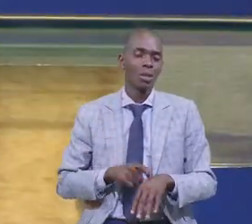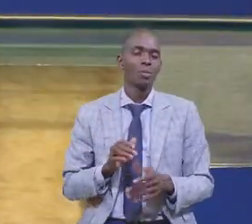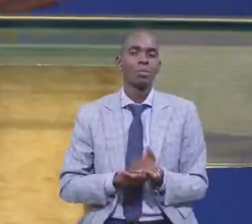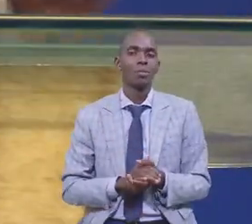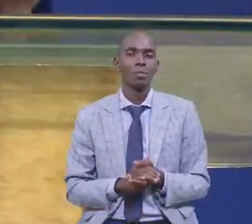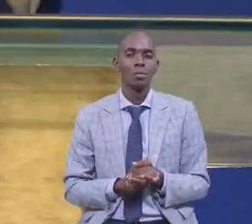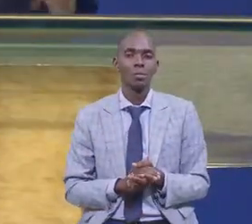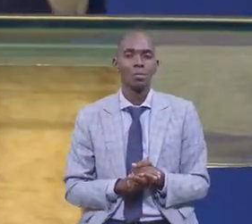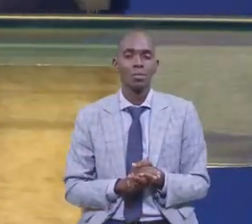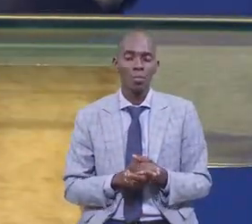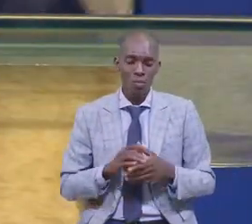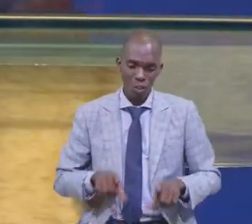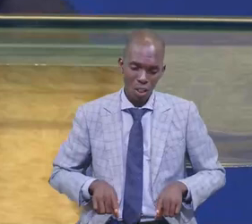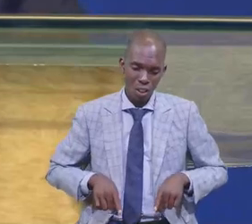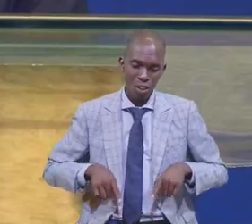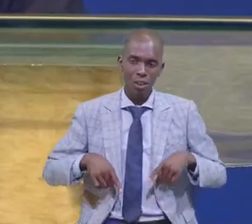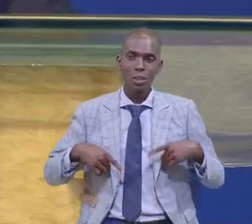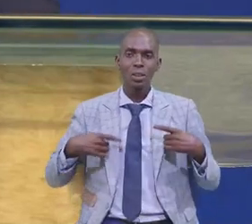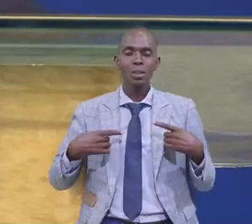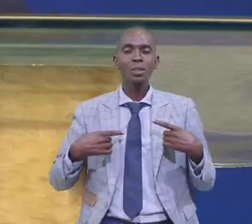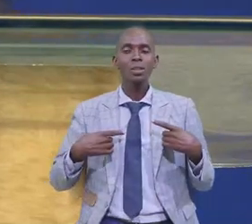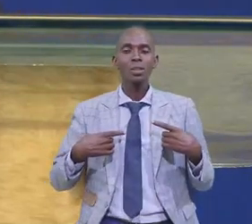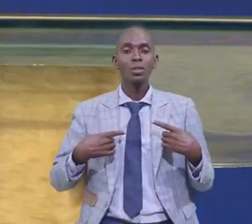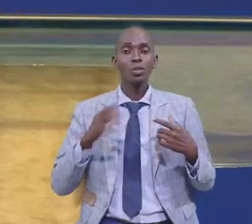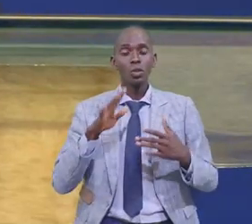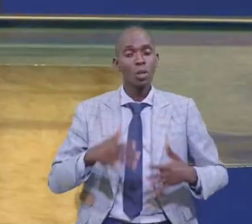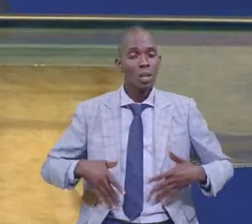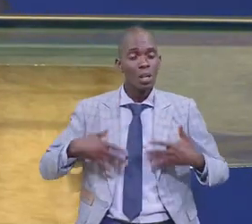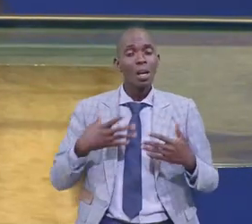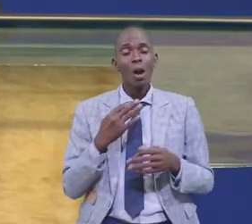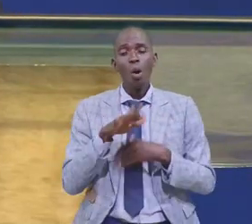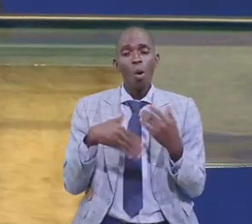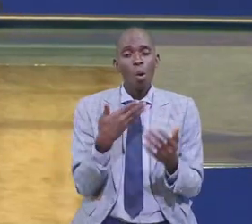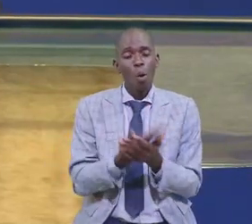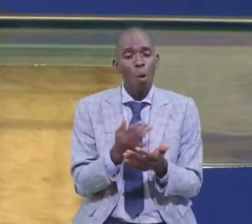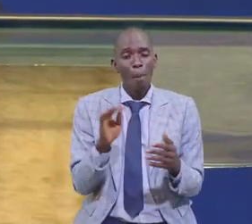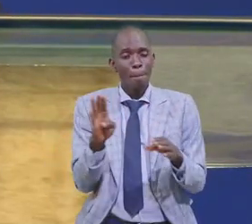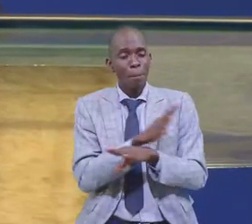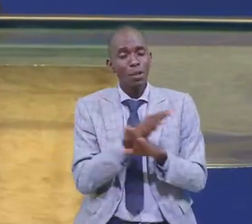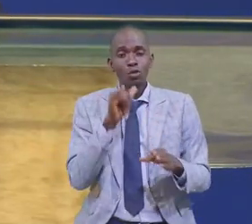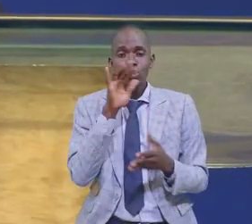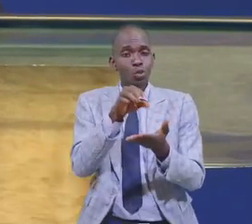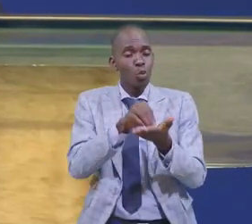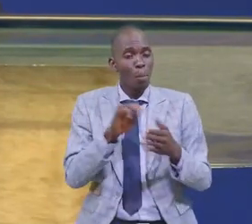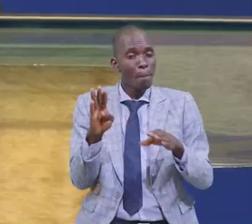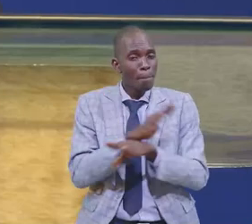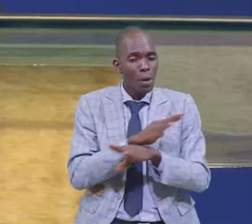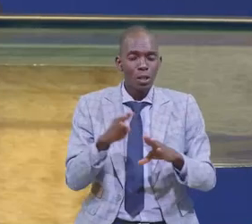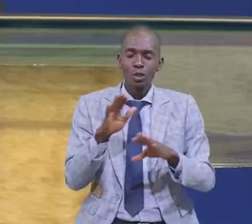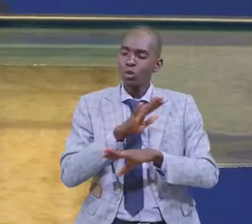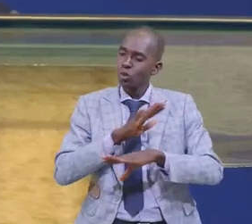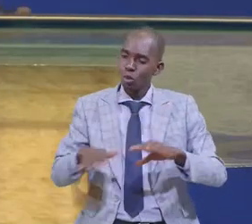Menez votre vie. Et abandonnez ceux qui ne vous concernent pas. Abandonnez ces jours-là. Laissez-les.